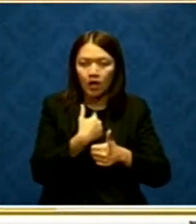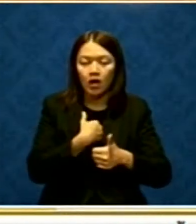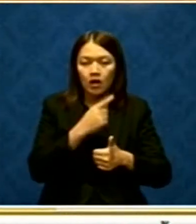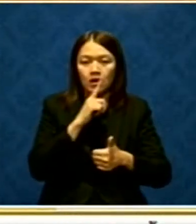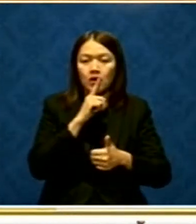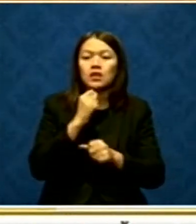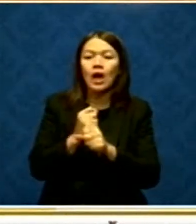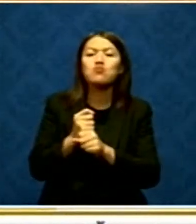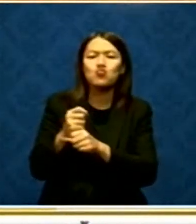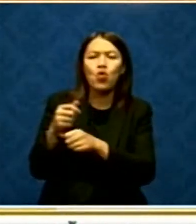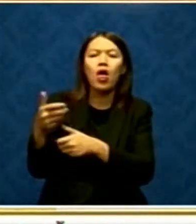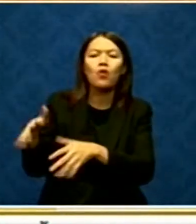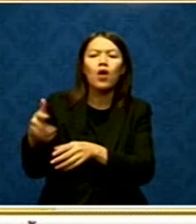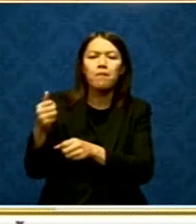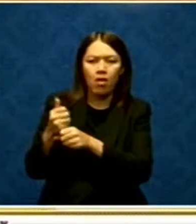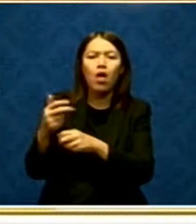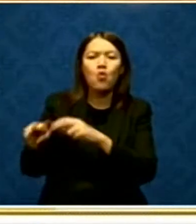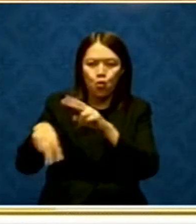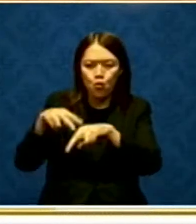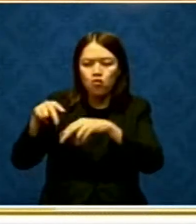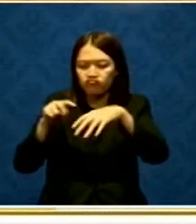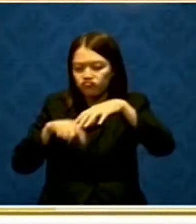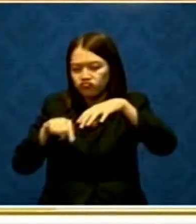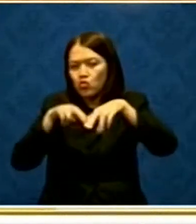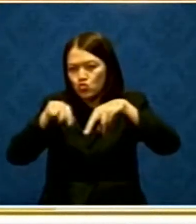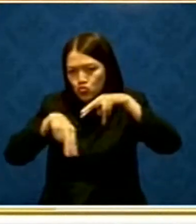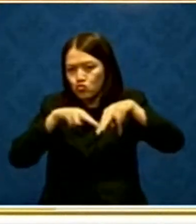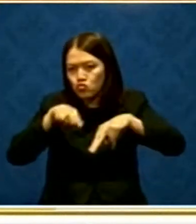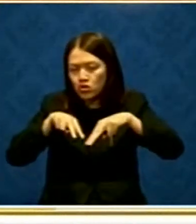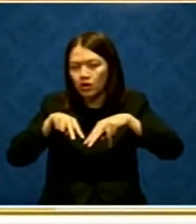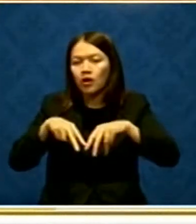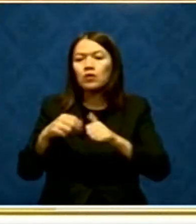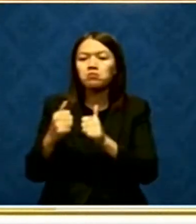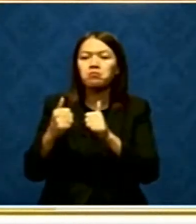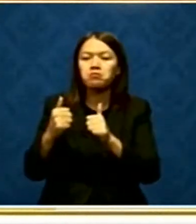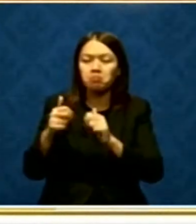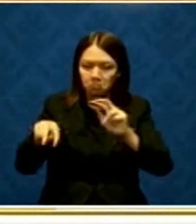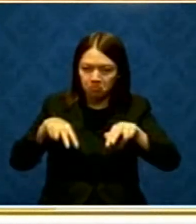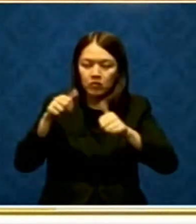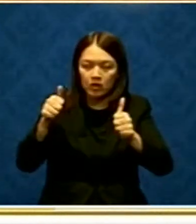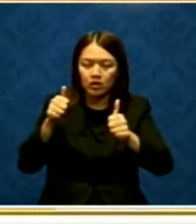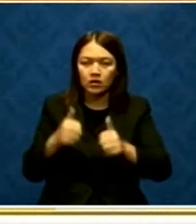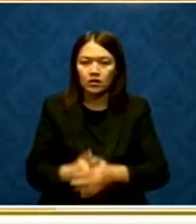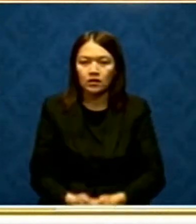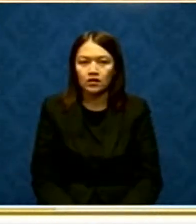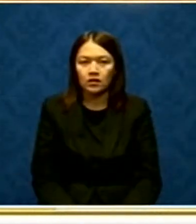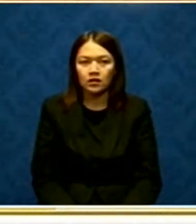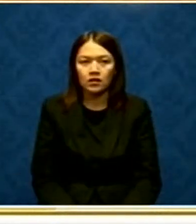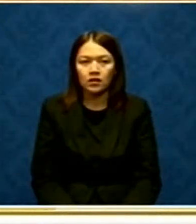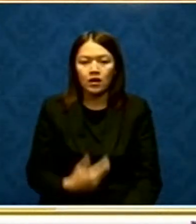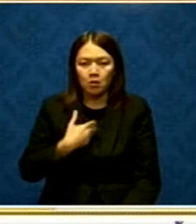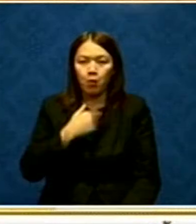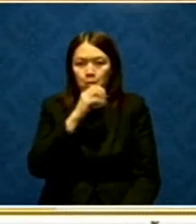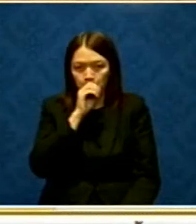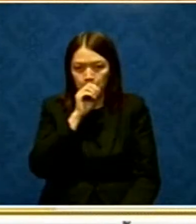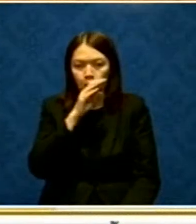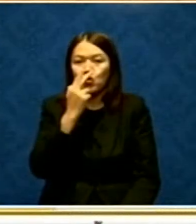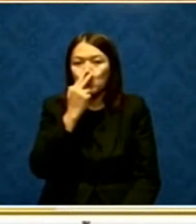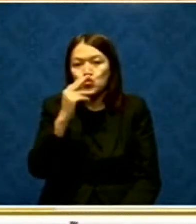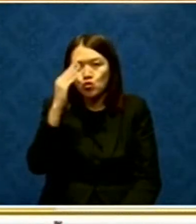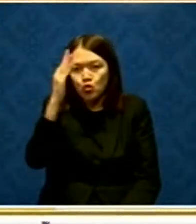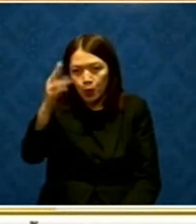าเขาทำอยู่แล้วก็เป็นการตรวจสอบภายในก็ชมเขาแต่สุดท้ายผมก็ตอบว่าแล้วดูต่